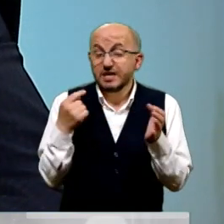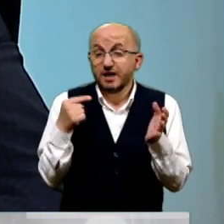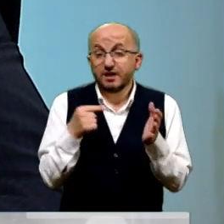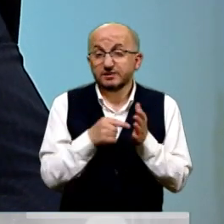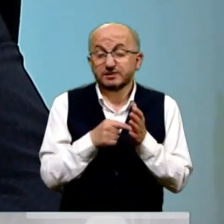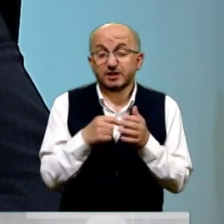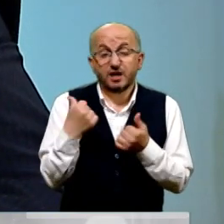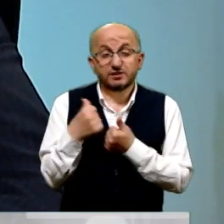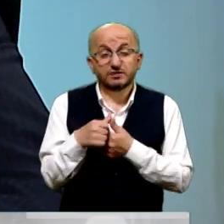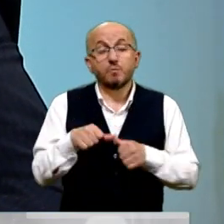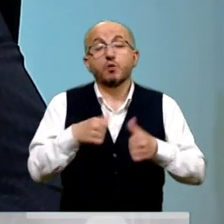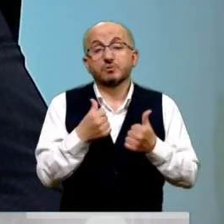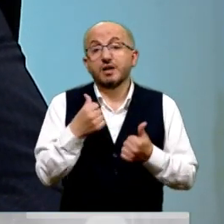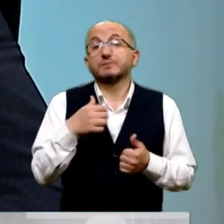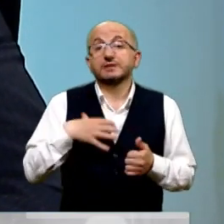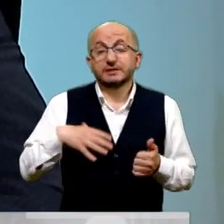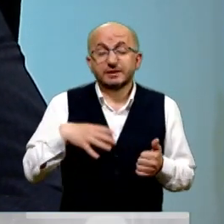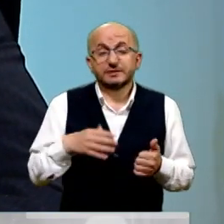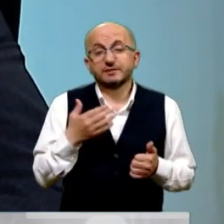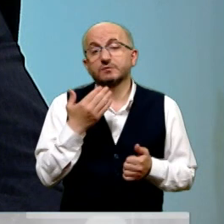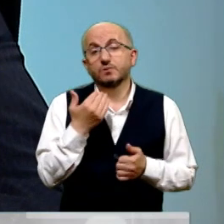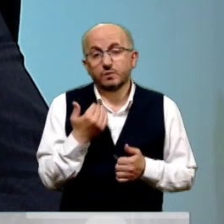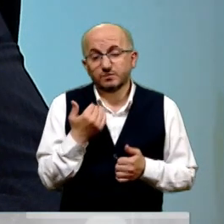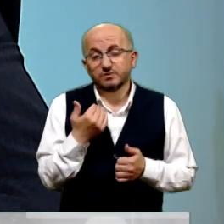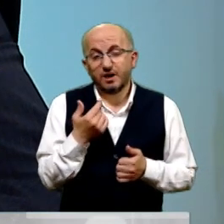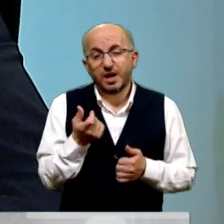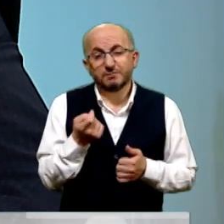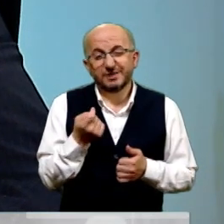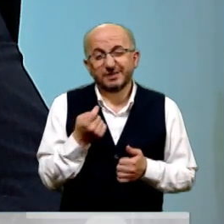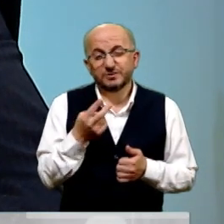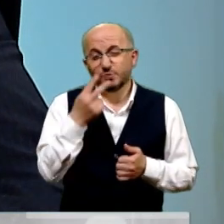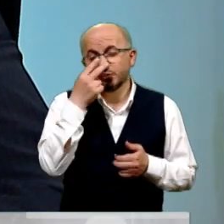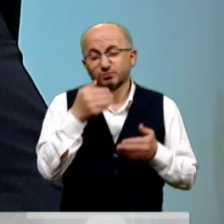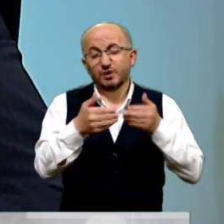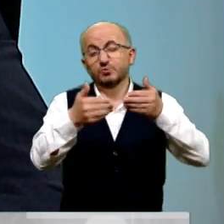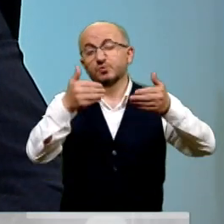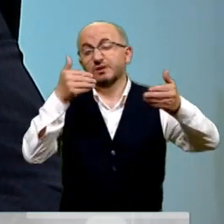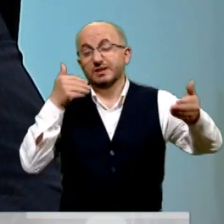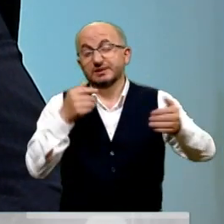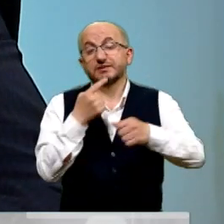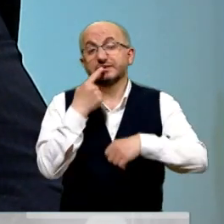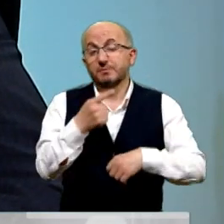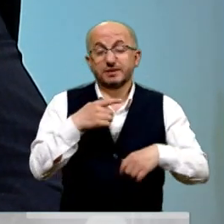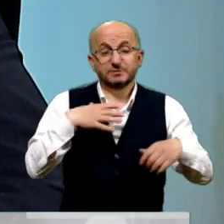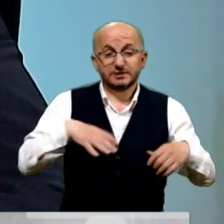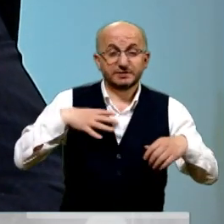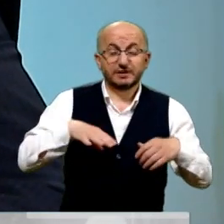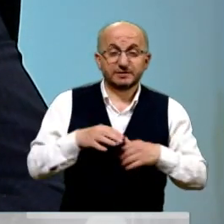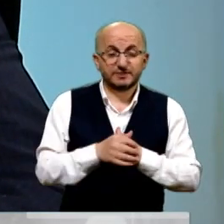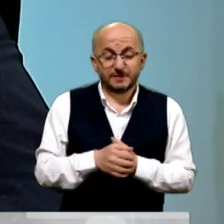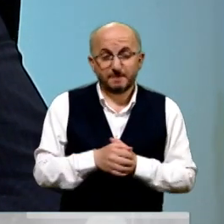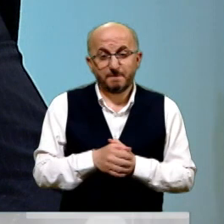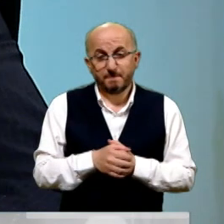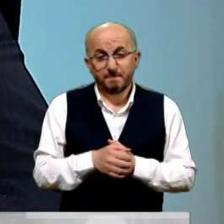eşini boşamak mı istedin Yoksa yani biraz gözümden uzaklaşsın demek mi istedin ortamı